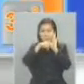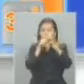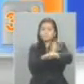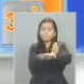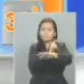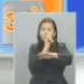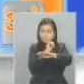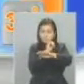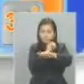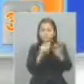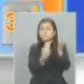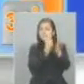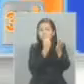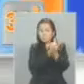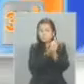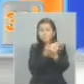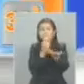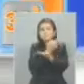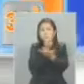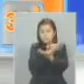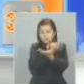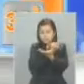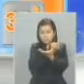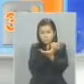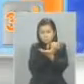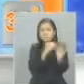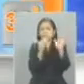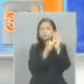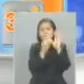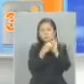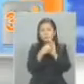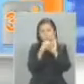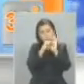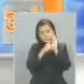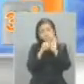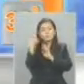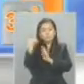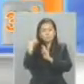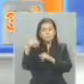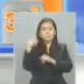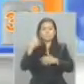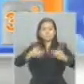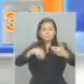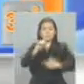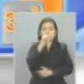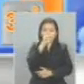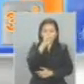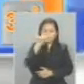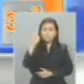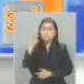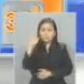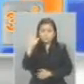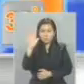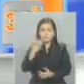อยุธยากาญจนบุรีราชบุรีรวมทั้งกรุงเทพและปริมณฑลอุณหภูมิระหว่าง 24-35 องศาเ